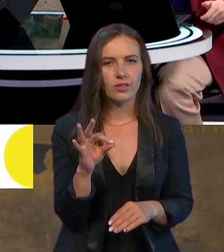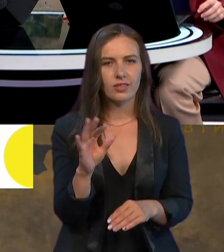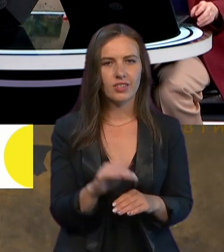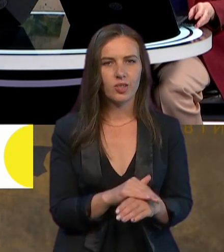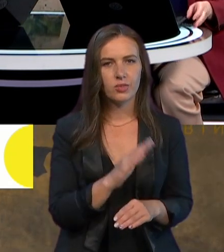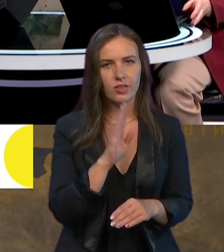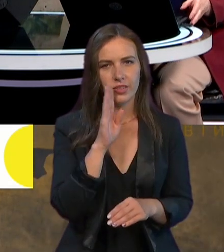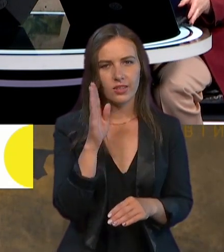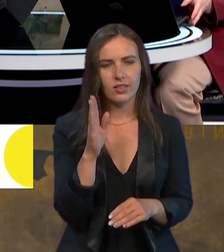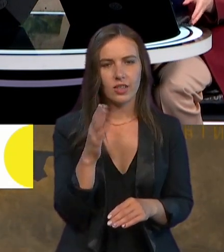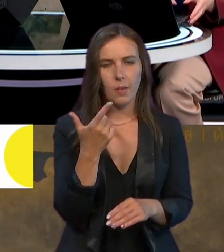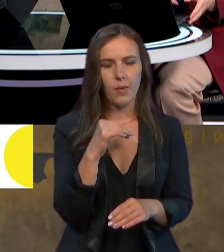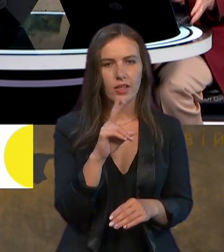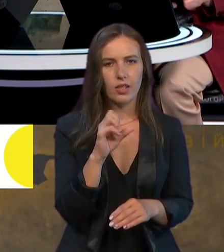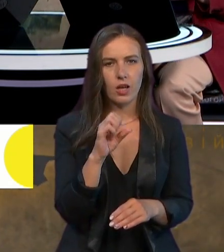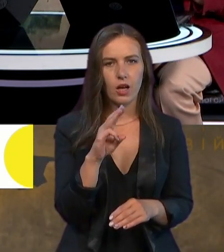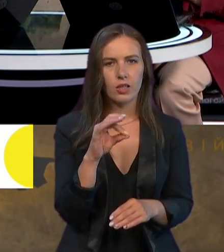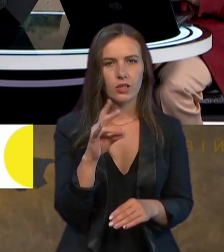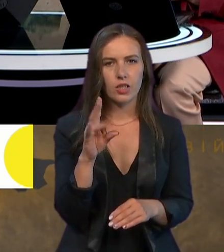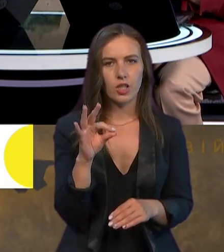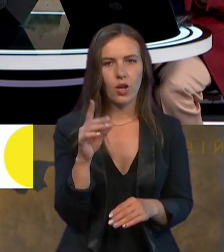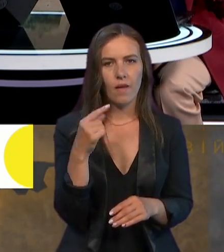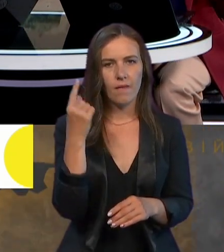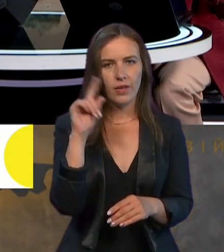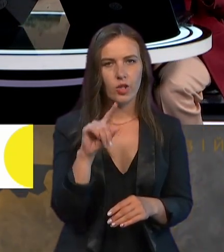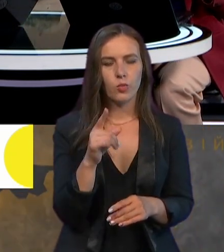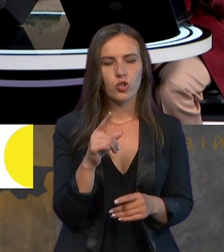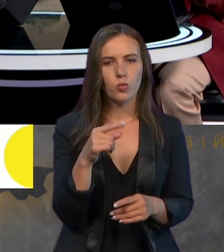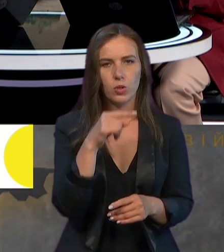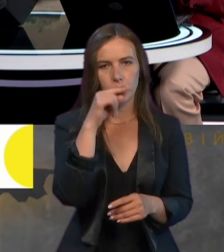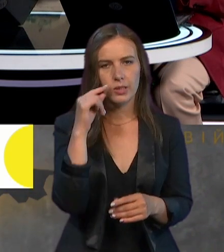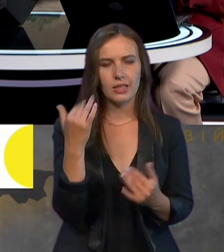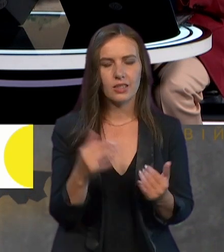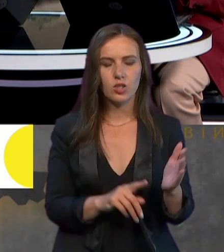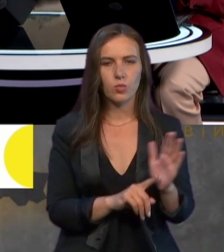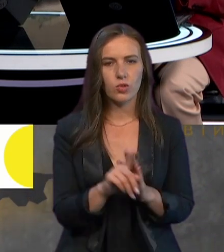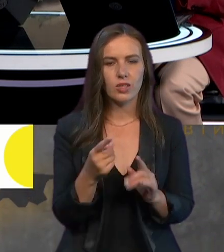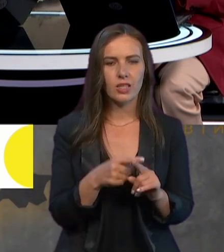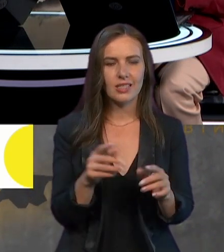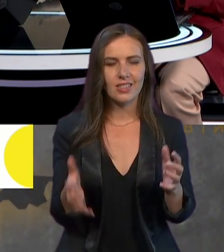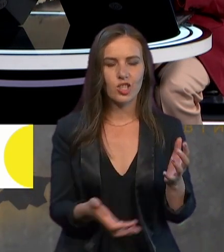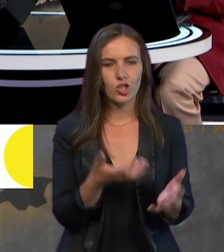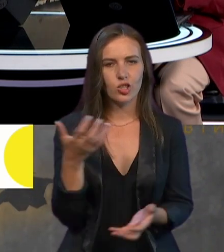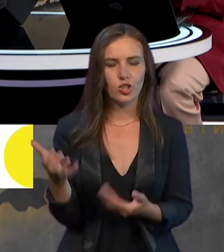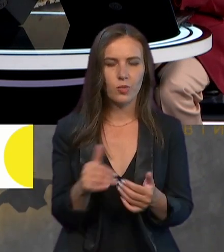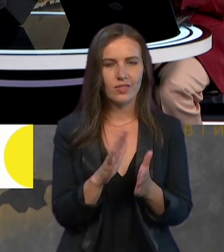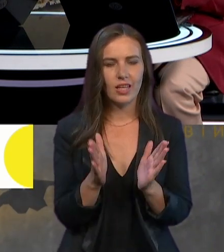Доброго ранку. Пані Катерино, чи відомо вам, чому росіяни зараз саме почали ці розкопки? І